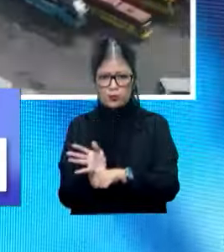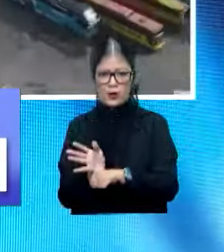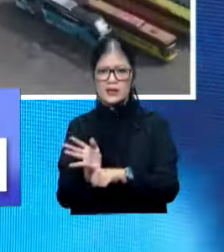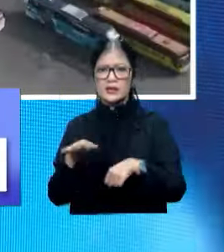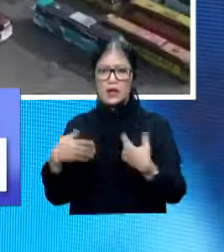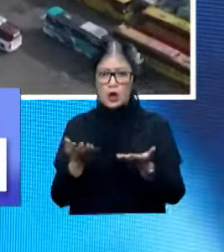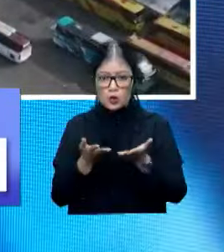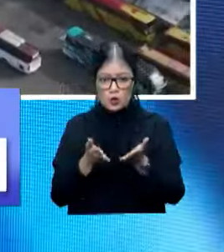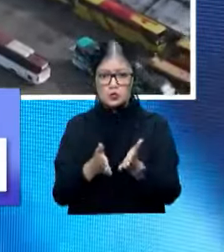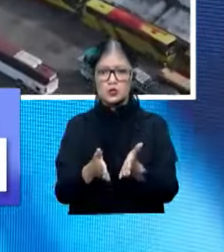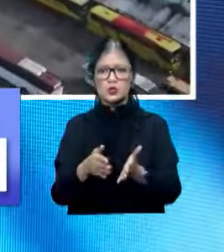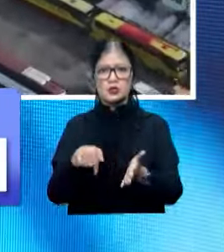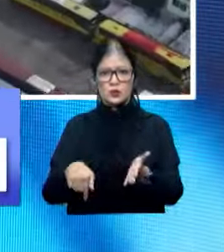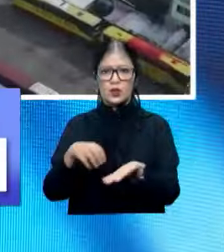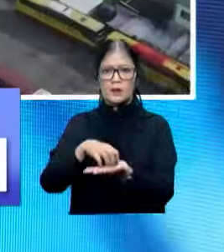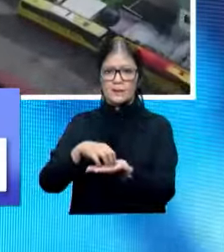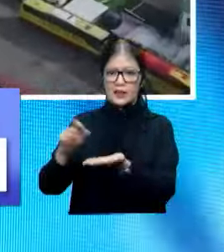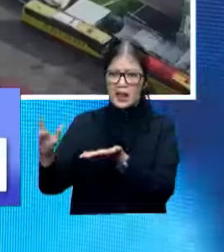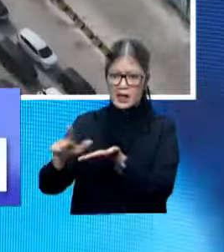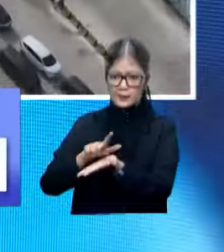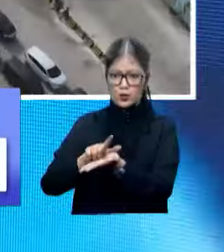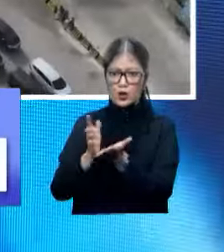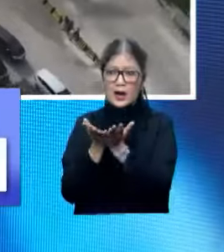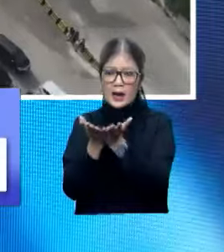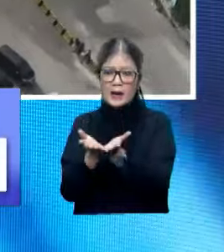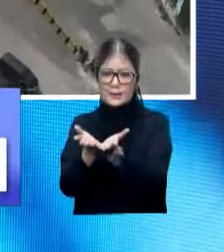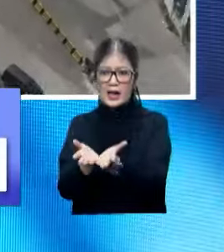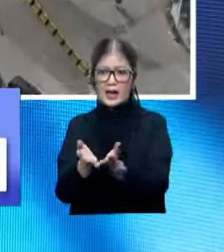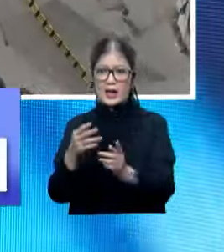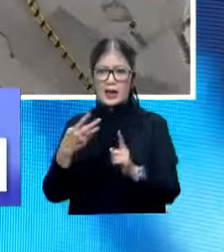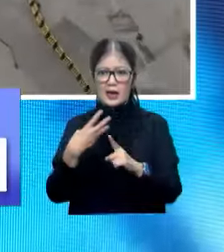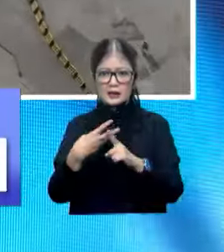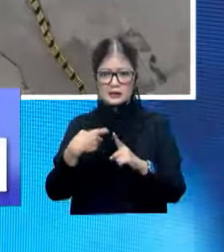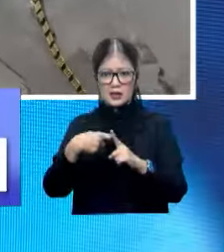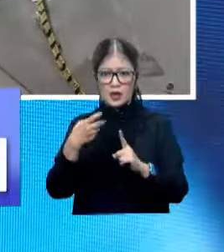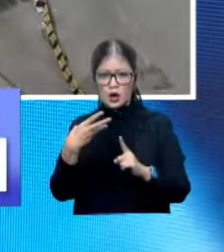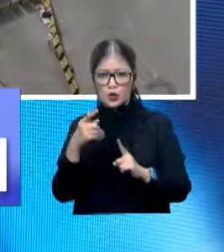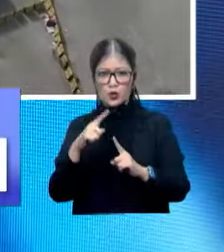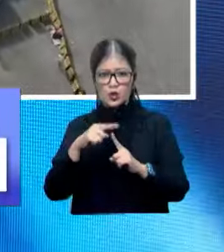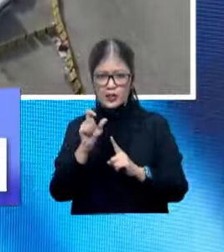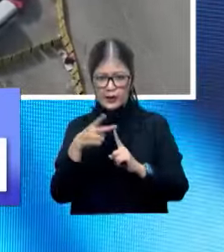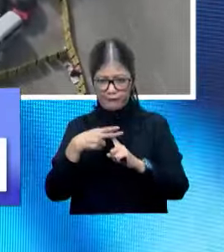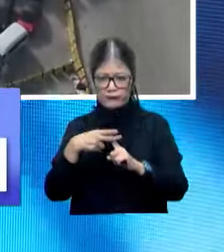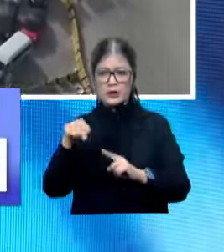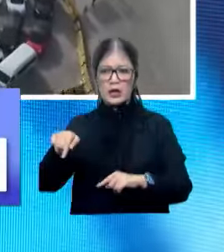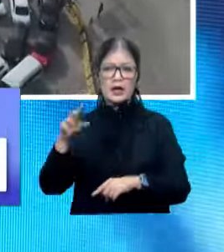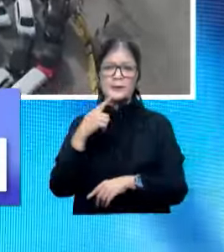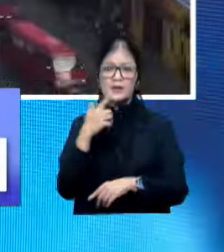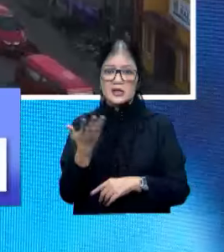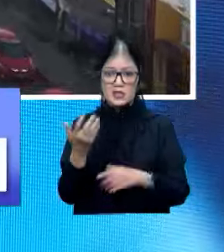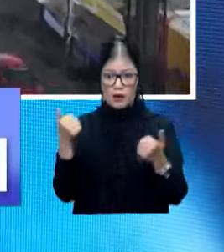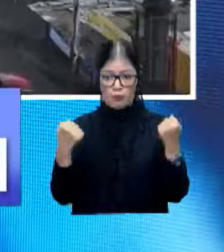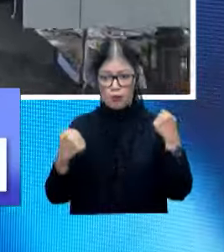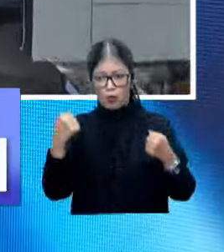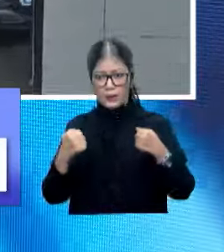kami melaporkan saat ini yang berada di Dermaga Eksekutif Pelabuhan Merak Banten. Dan dari informasi yang kami dapatkan juga bahwa mayoritas kendaraan ini masih